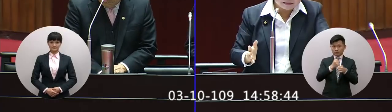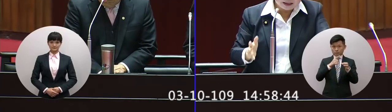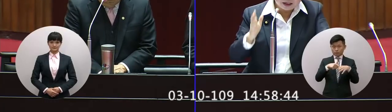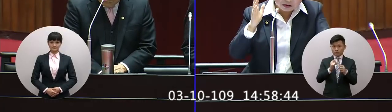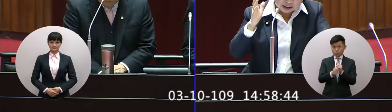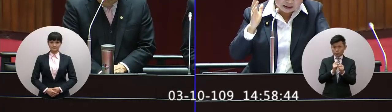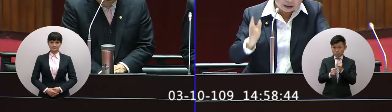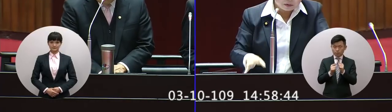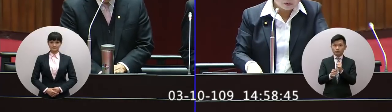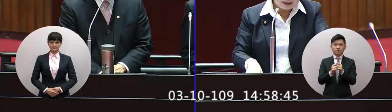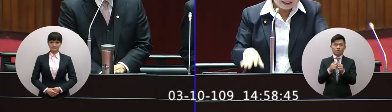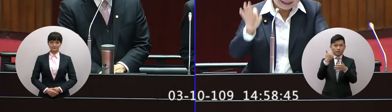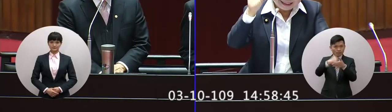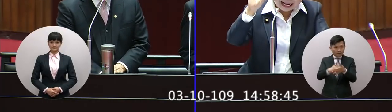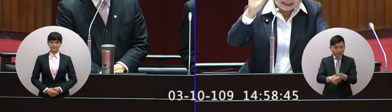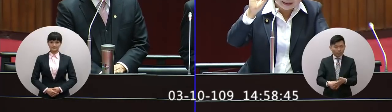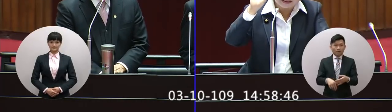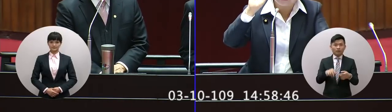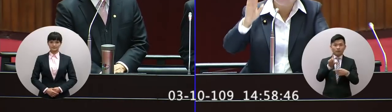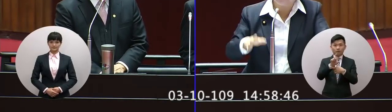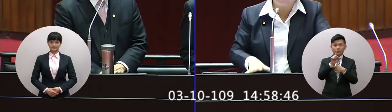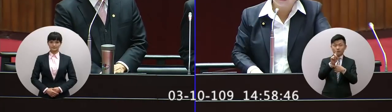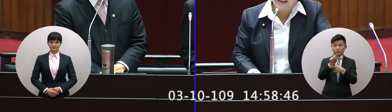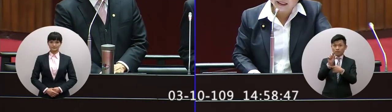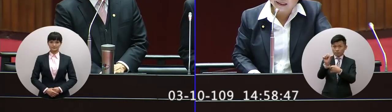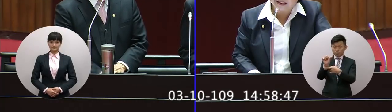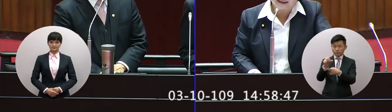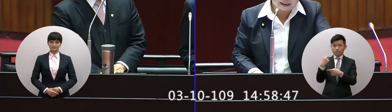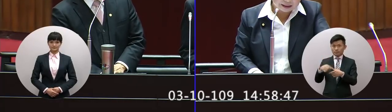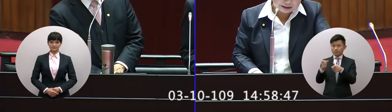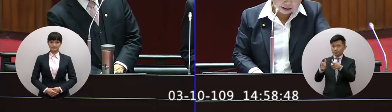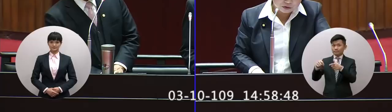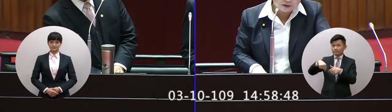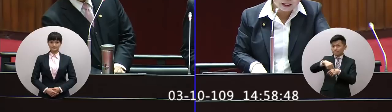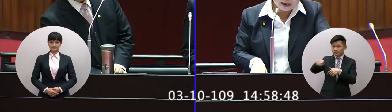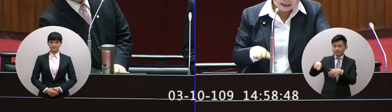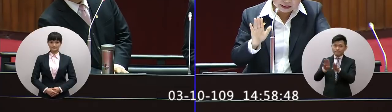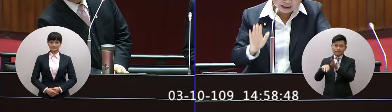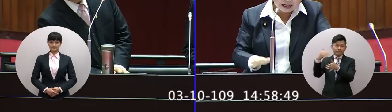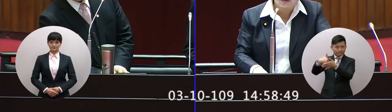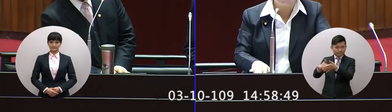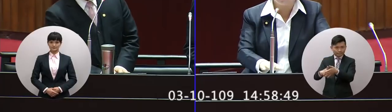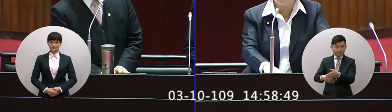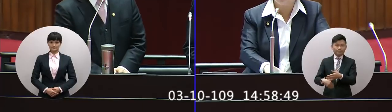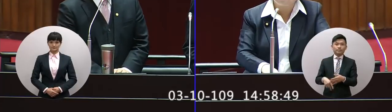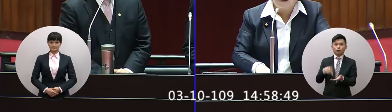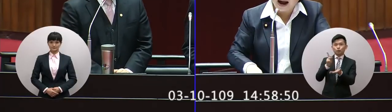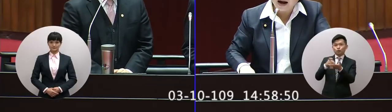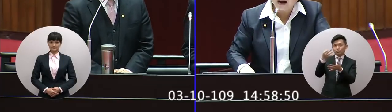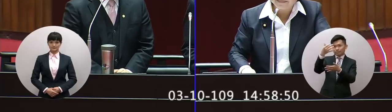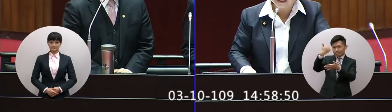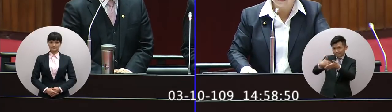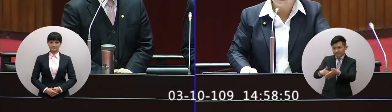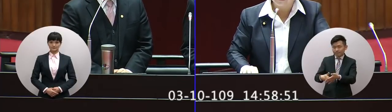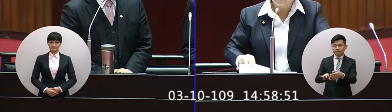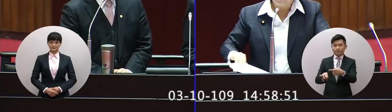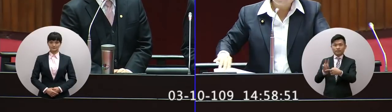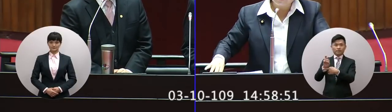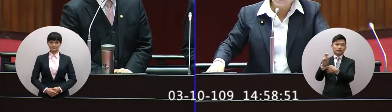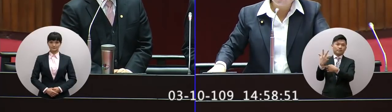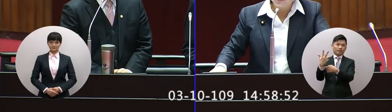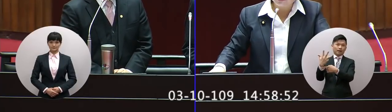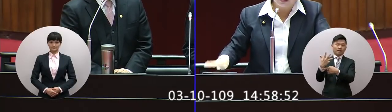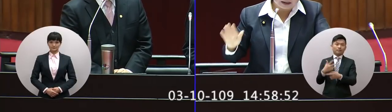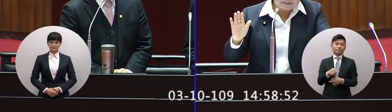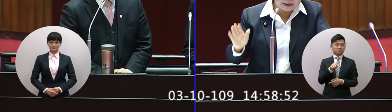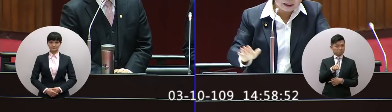缓征61.5%。第三个是针对企业界的一个减税跟降租28%。